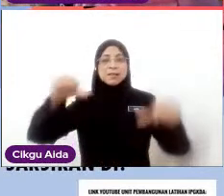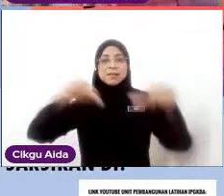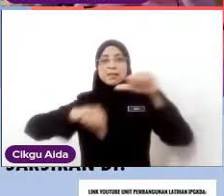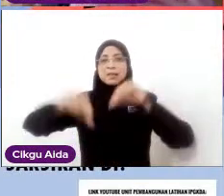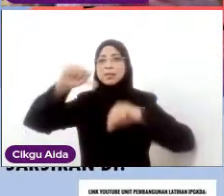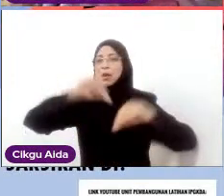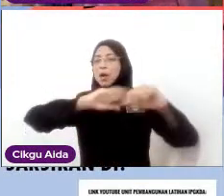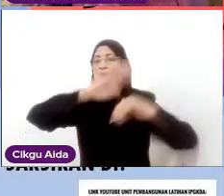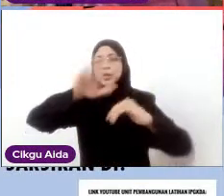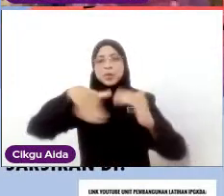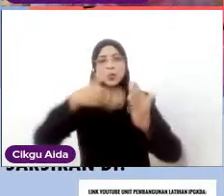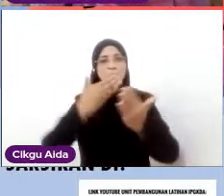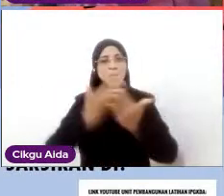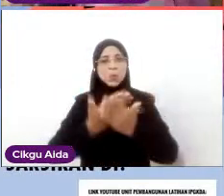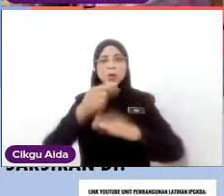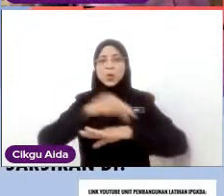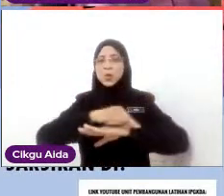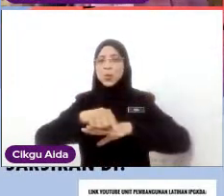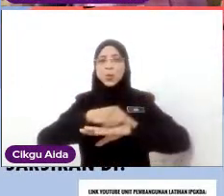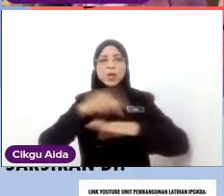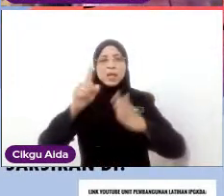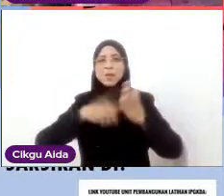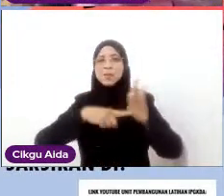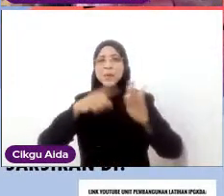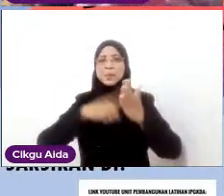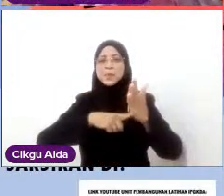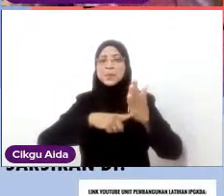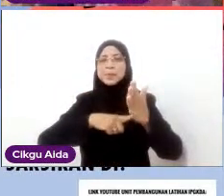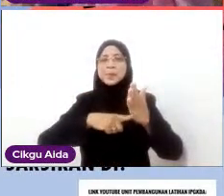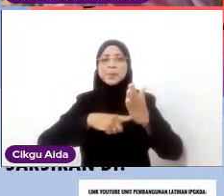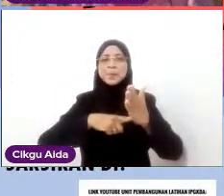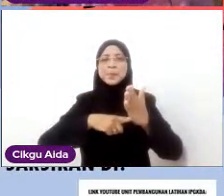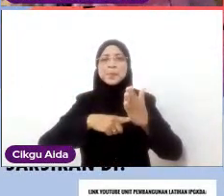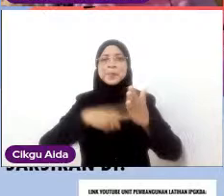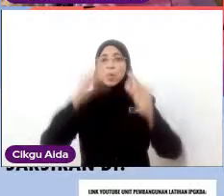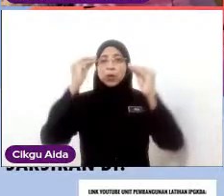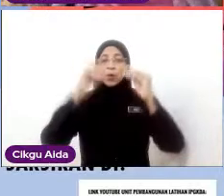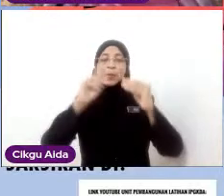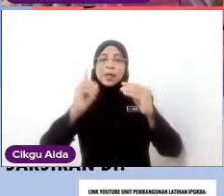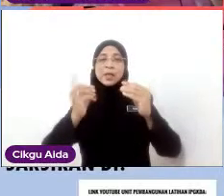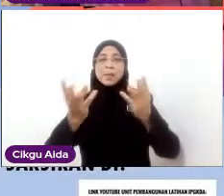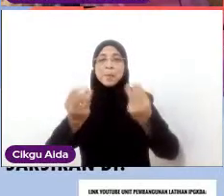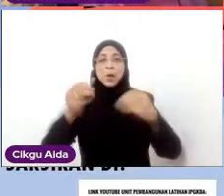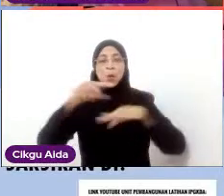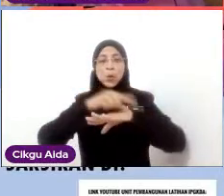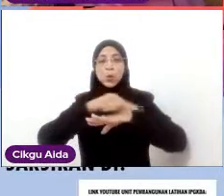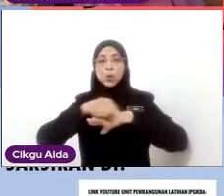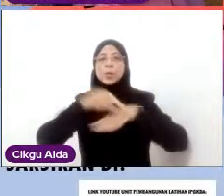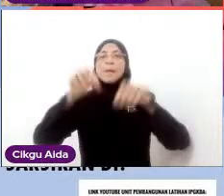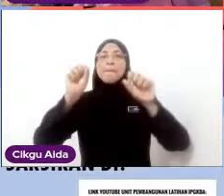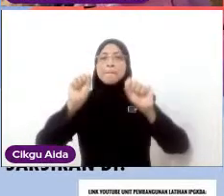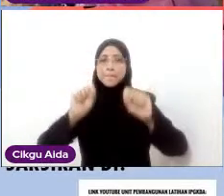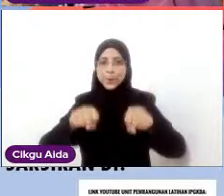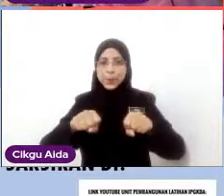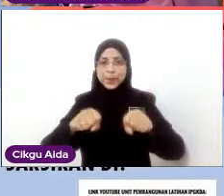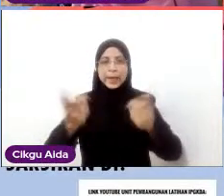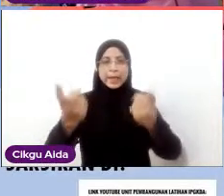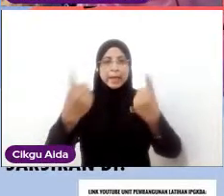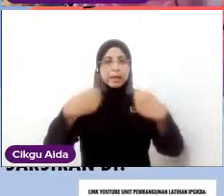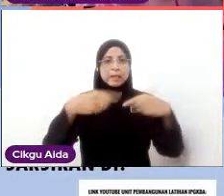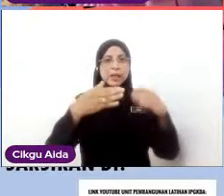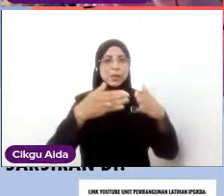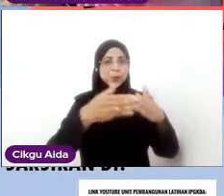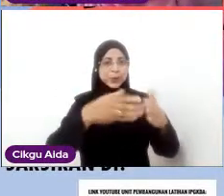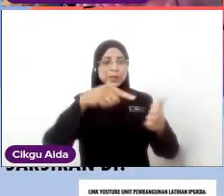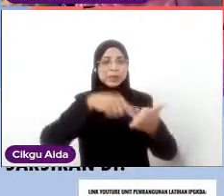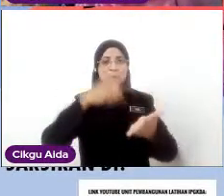semualah semua. Tayangan apa-apa pun mereka guna je sudut dekat situ. Dekat bilik media kan siapa-siapa pun boleh akses. Jadi inilah